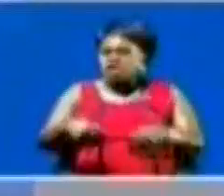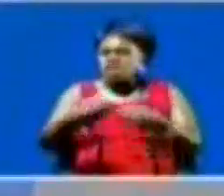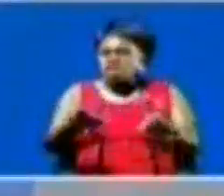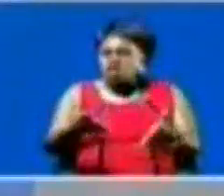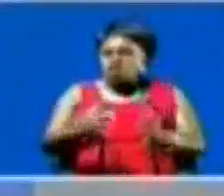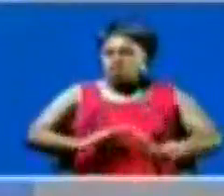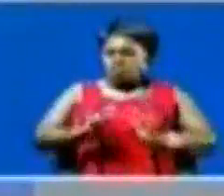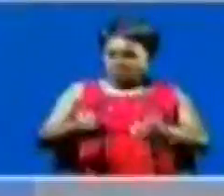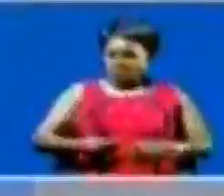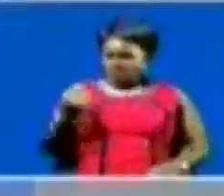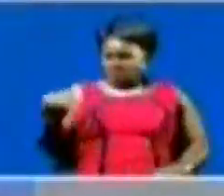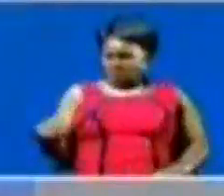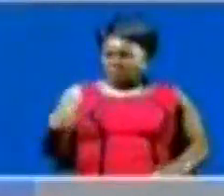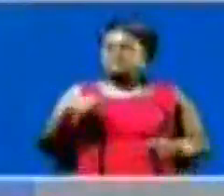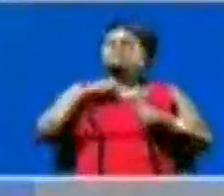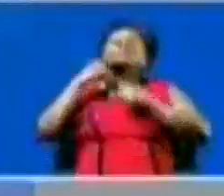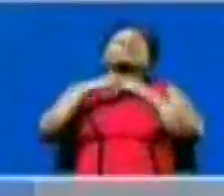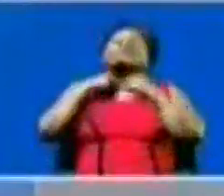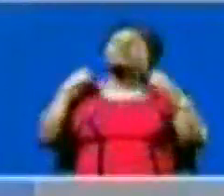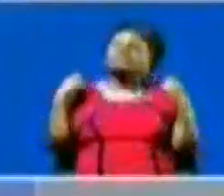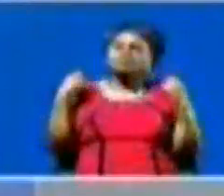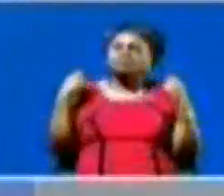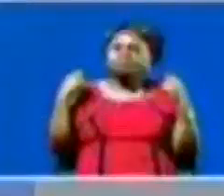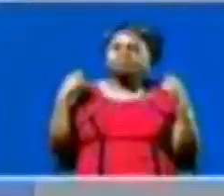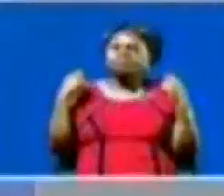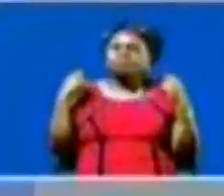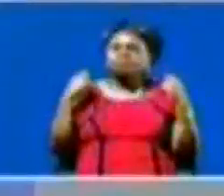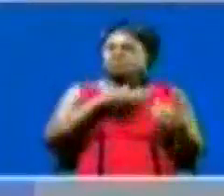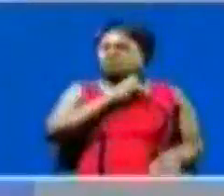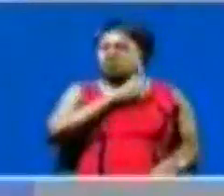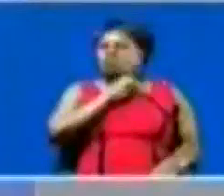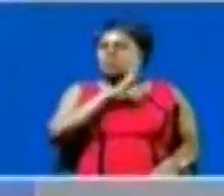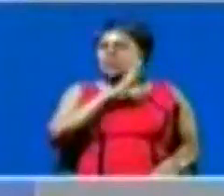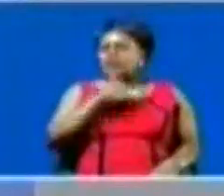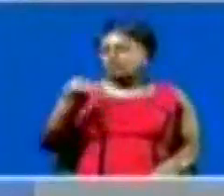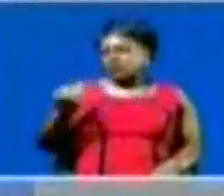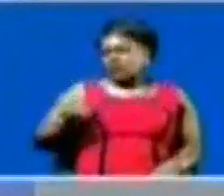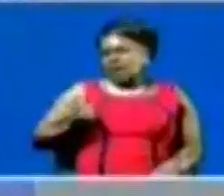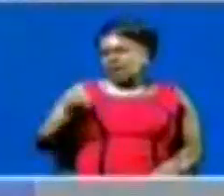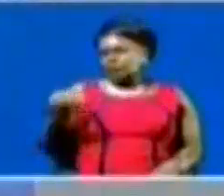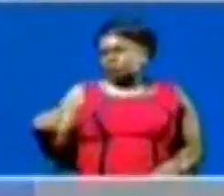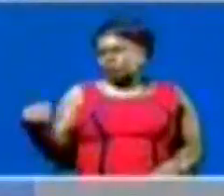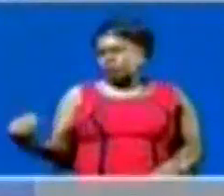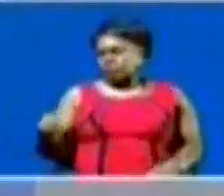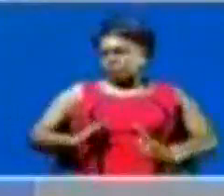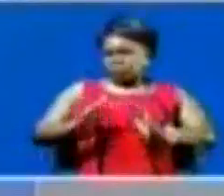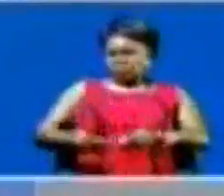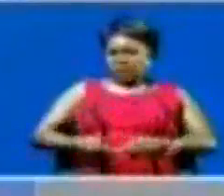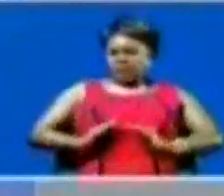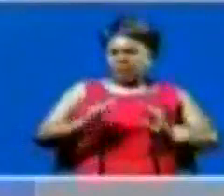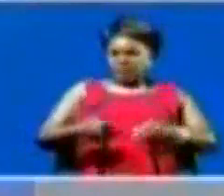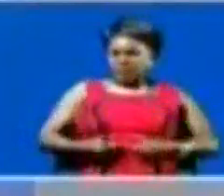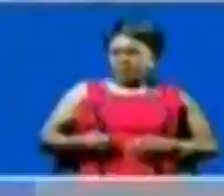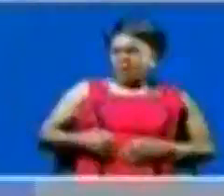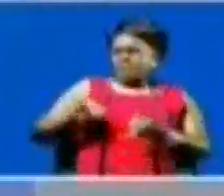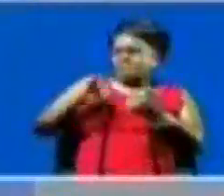wasichana wadogo wakatwe shingo. Ole Lenku amelalamikia kiwango cha wasichana wadogo kupachikwa mimba na kuozwa